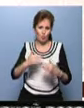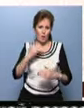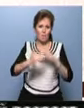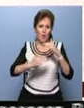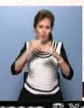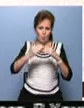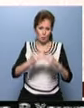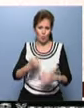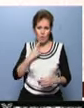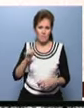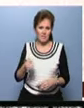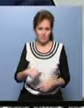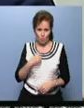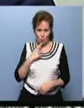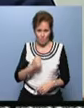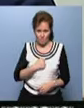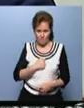возраст.